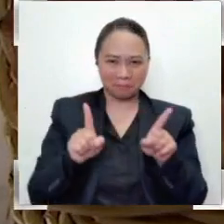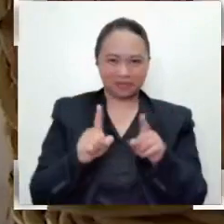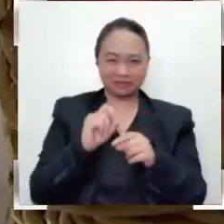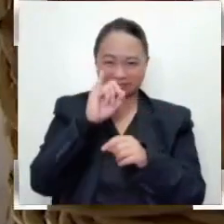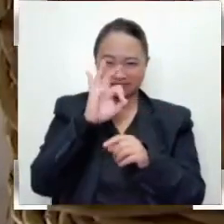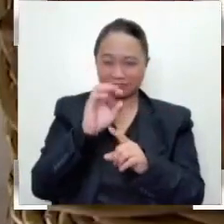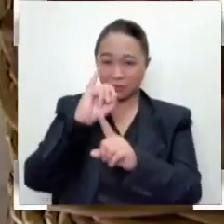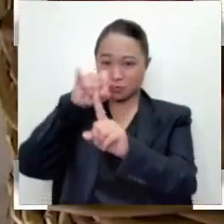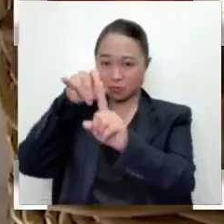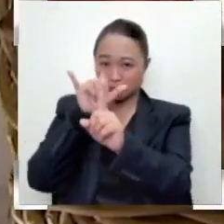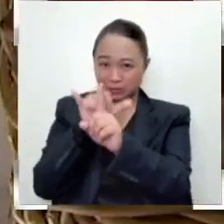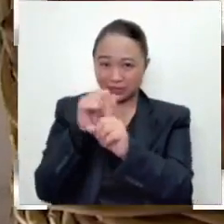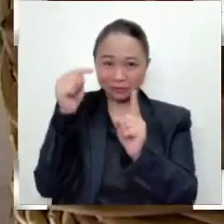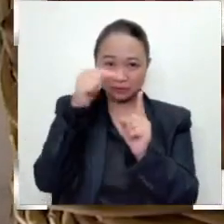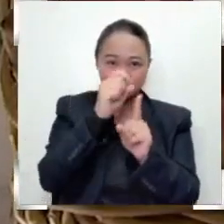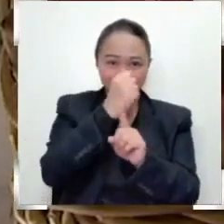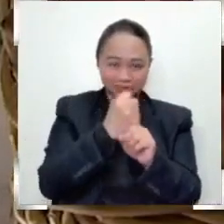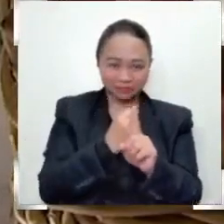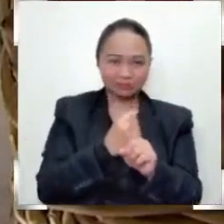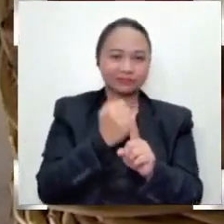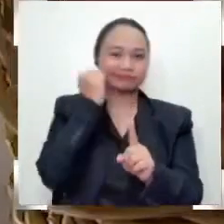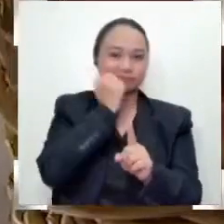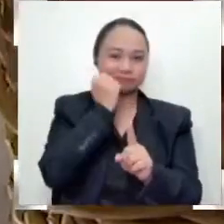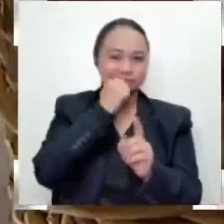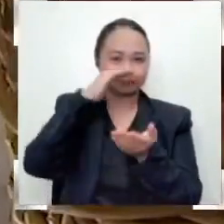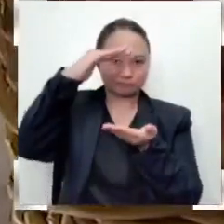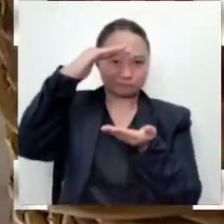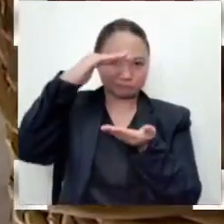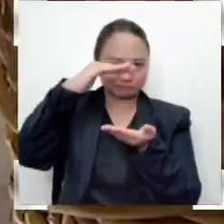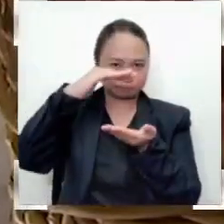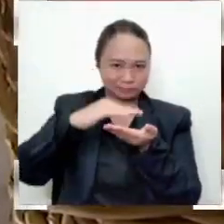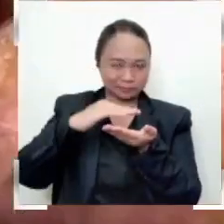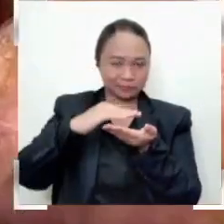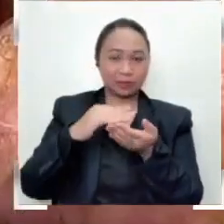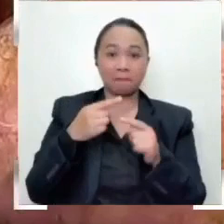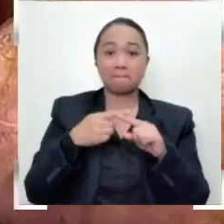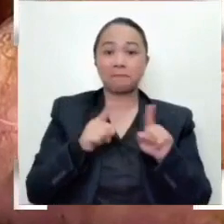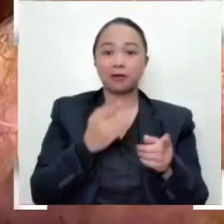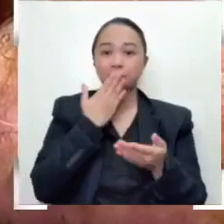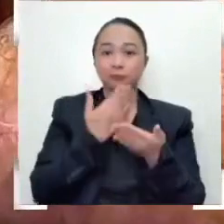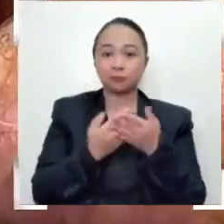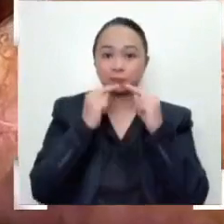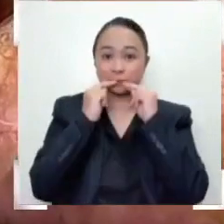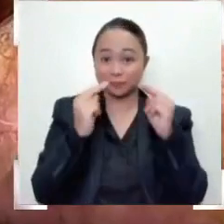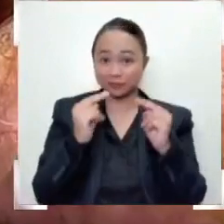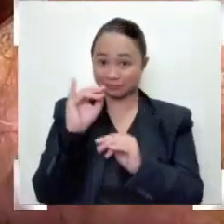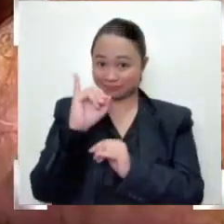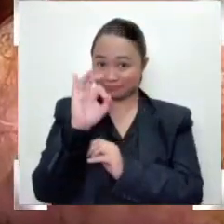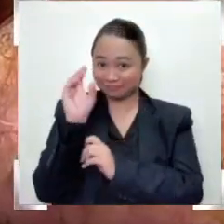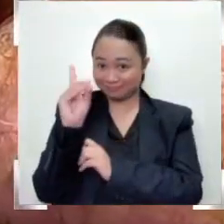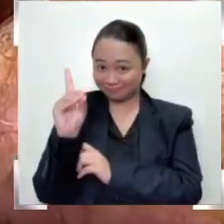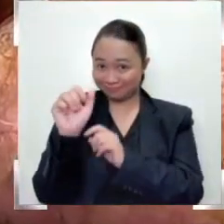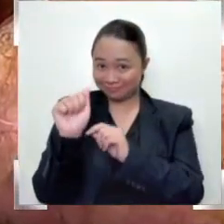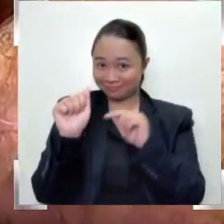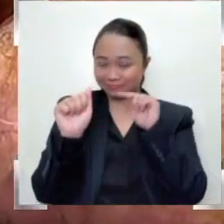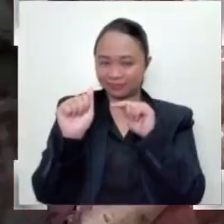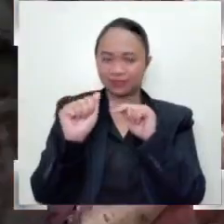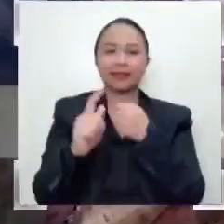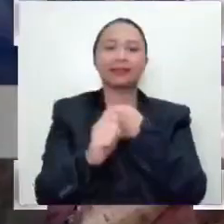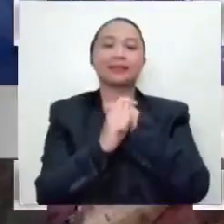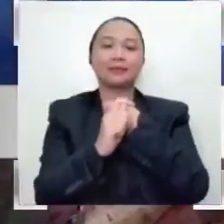ng 2020 at 2021. Ang good news, tingin ng Agriculture Department, pansamantala lamang ang mataas na presyo ng